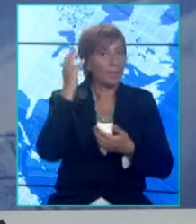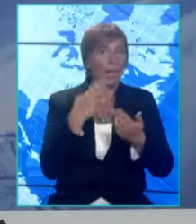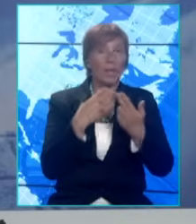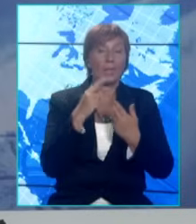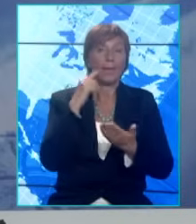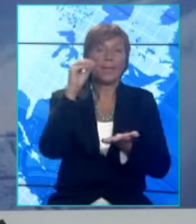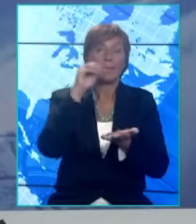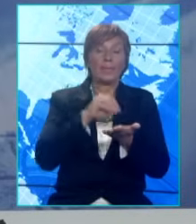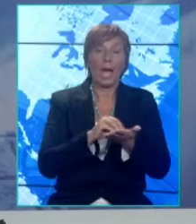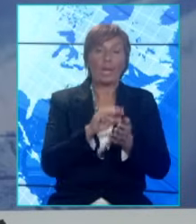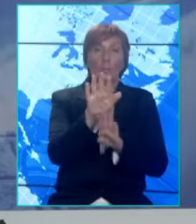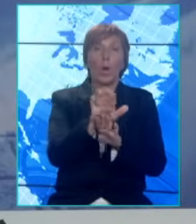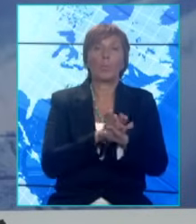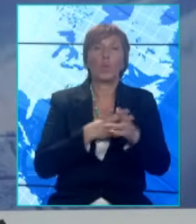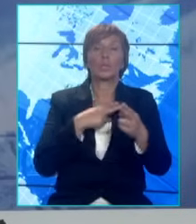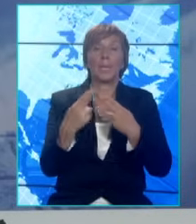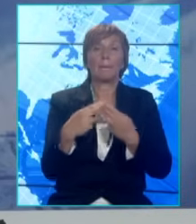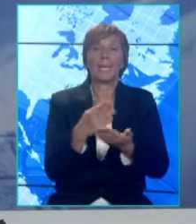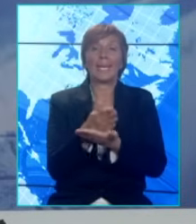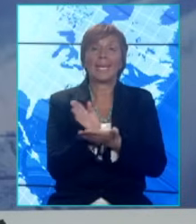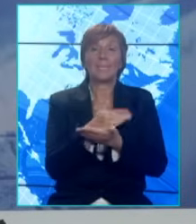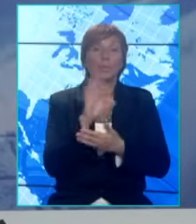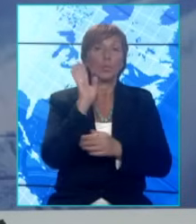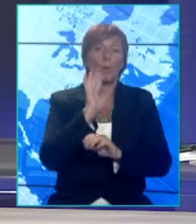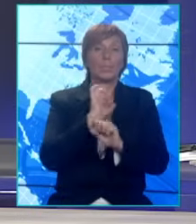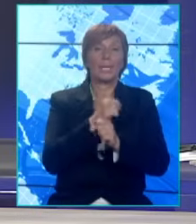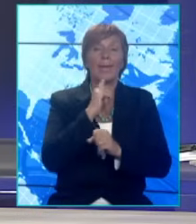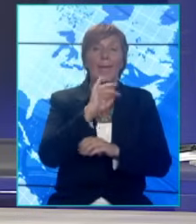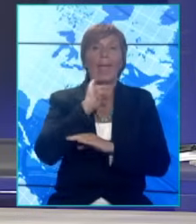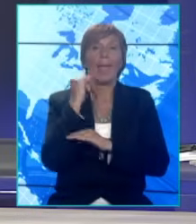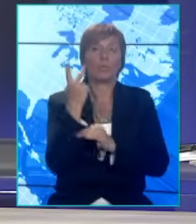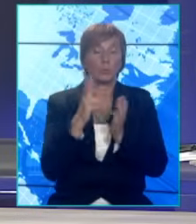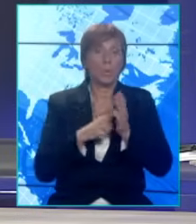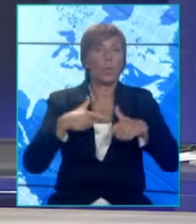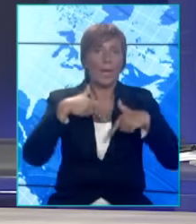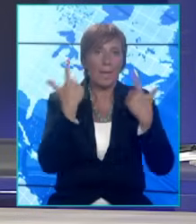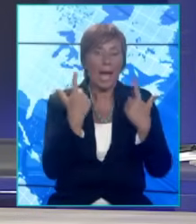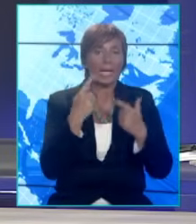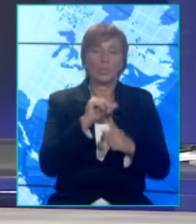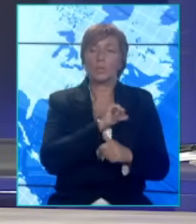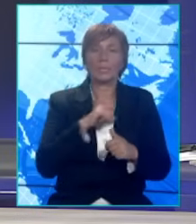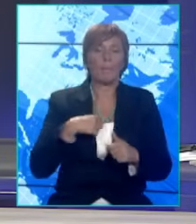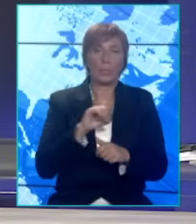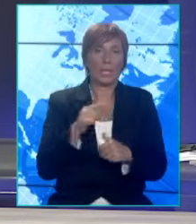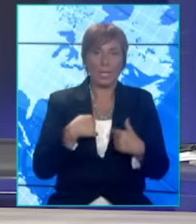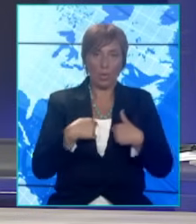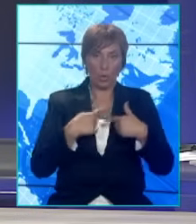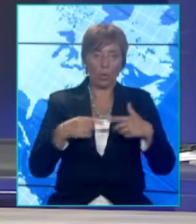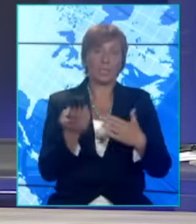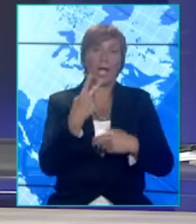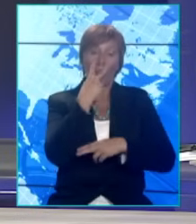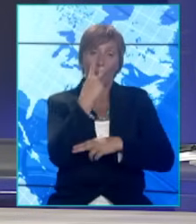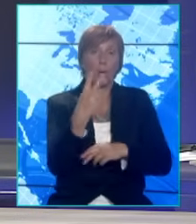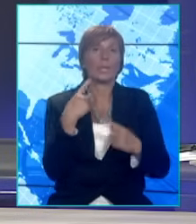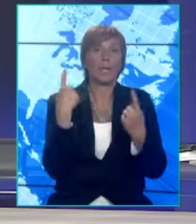počinjenja pregovora između Bosne i Hercegovine i Europske unije. Jasno je da nije samo do nas, ali evo ako pogledamo situaciju da je